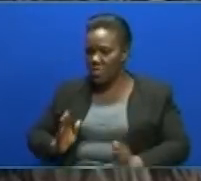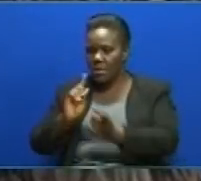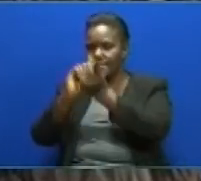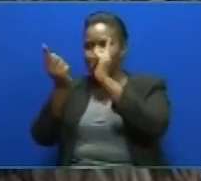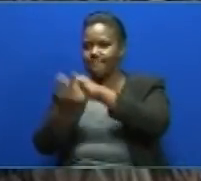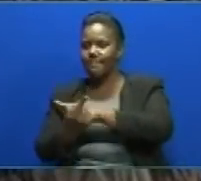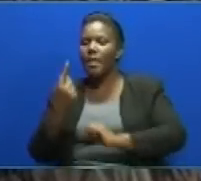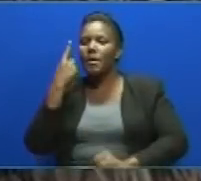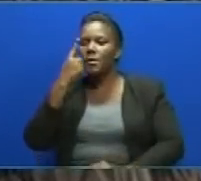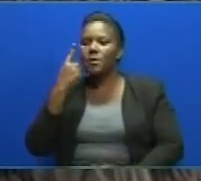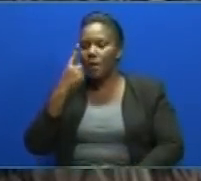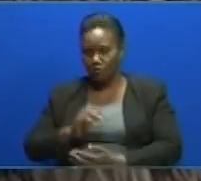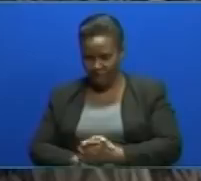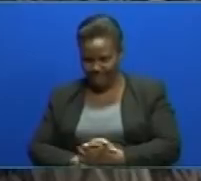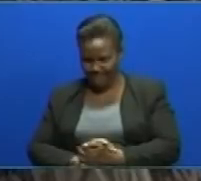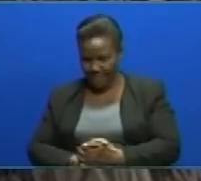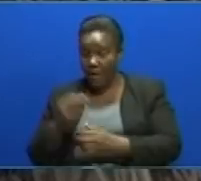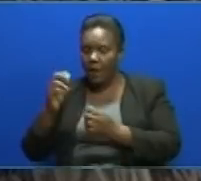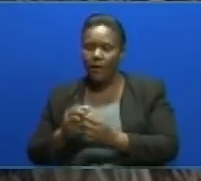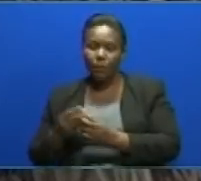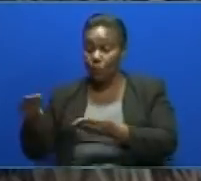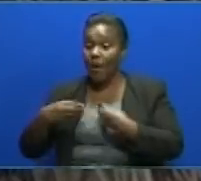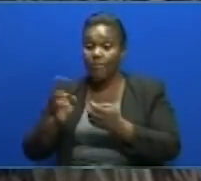Muhimbili. Muhimbili nililazwa.